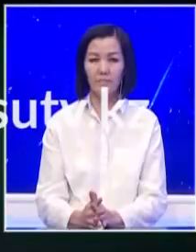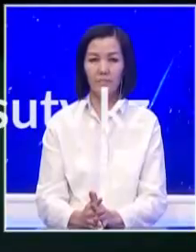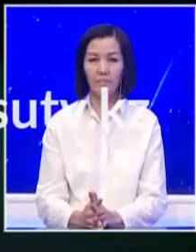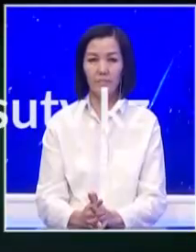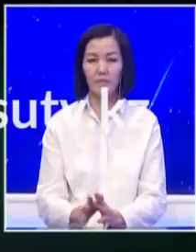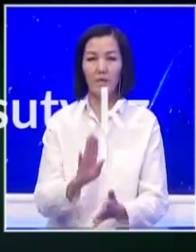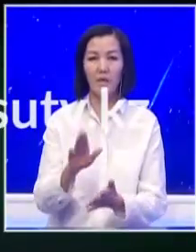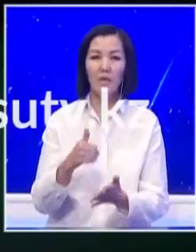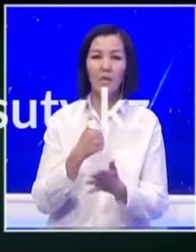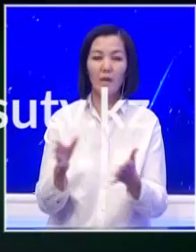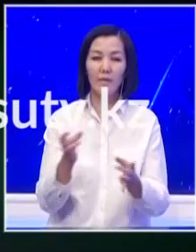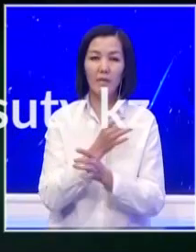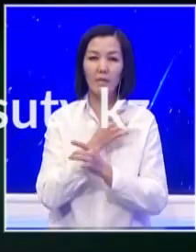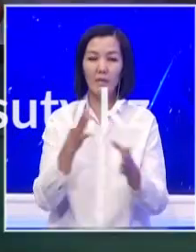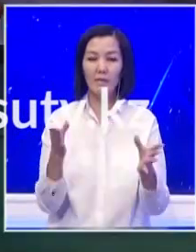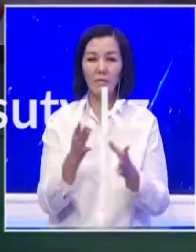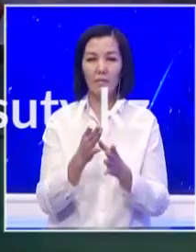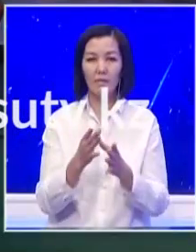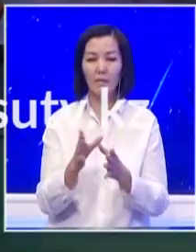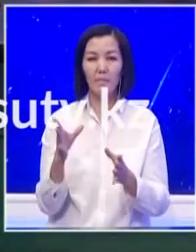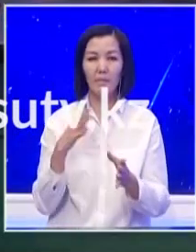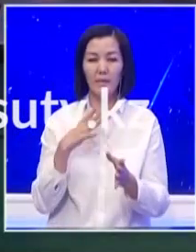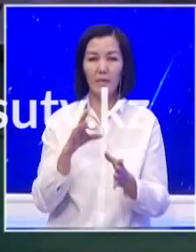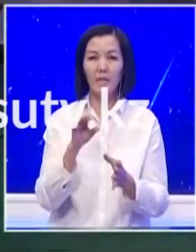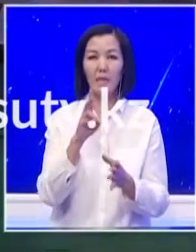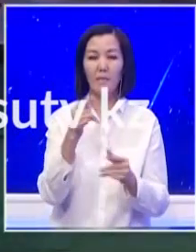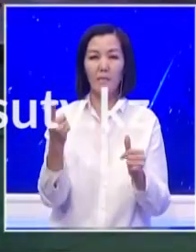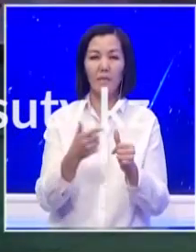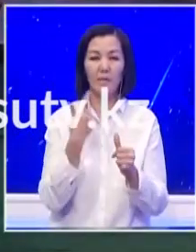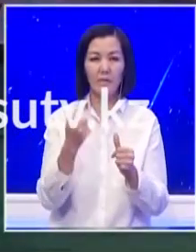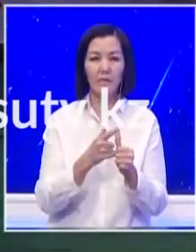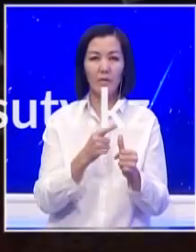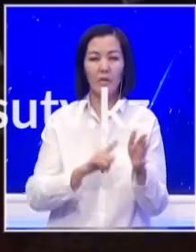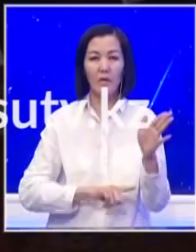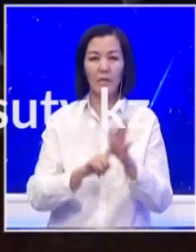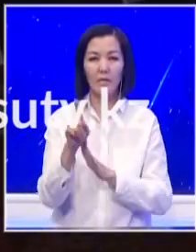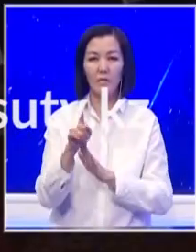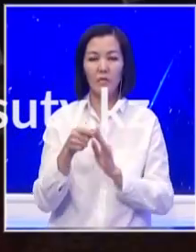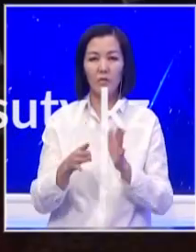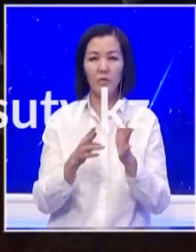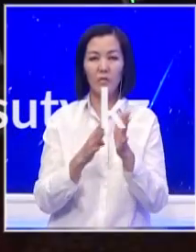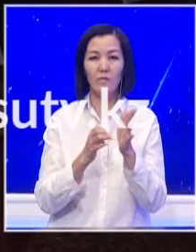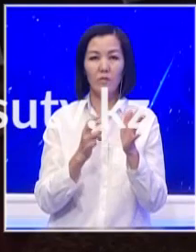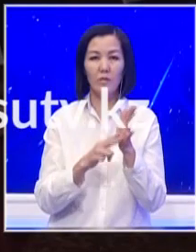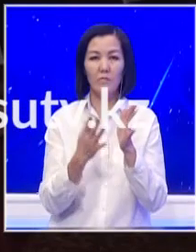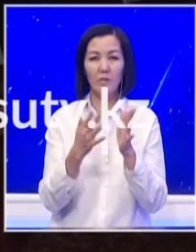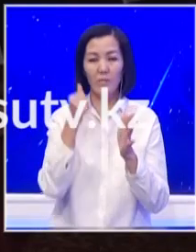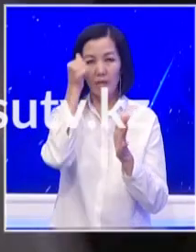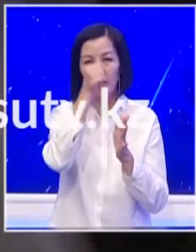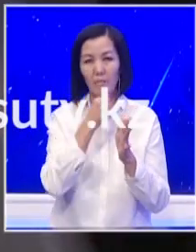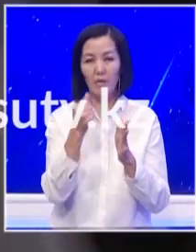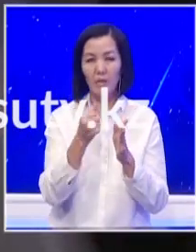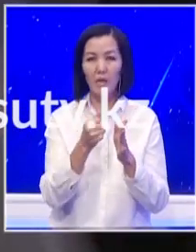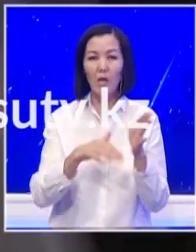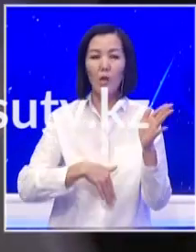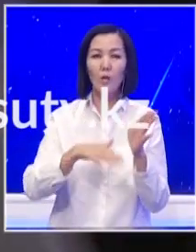Главное торжественное событие праздника состоялось в театре имени Бекен-Римовой, основанном в 1975 году и признанным одним из